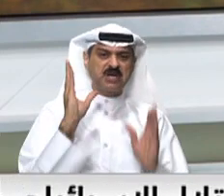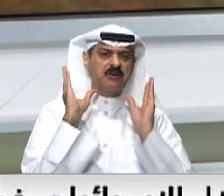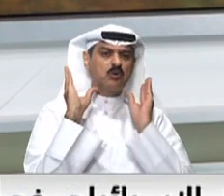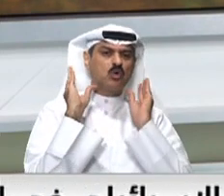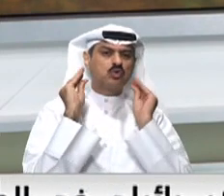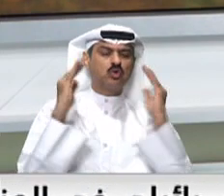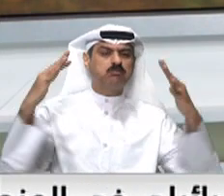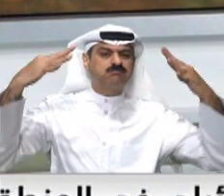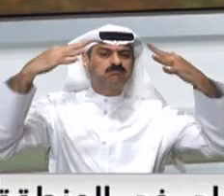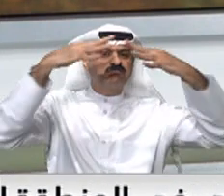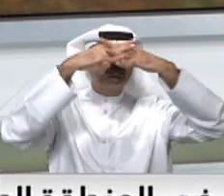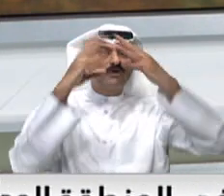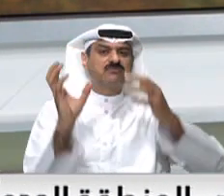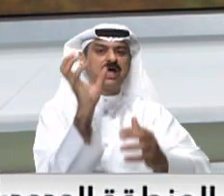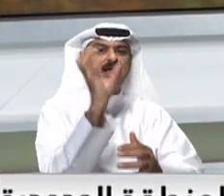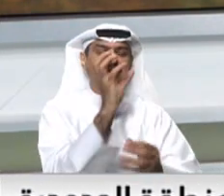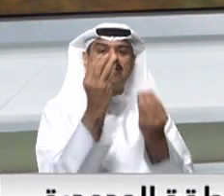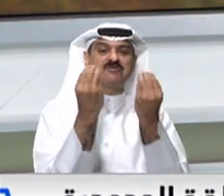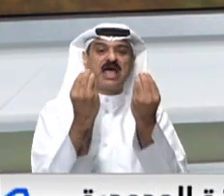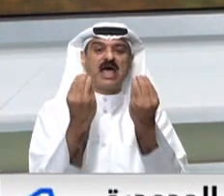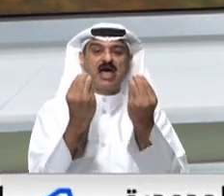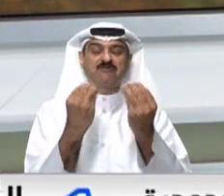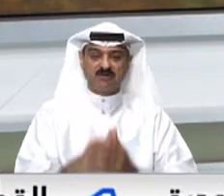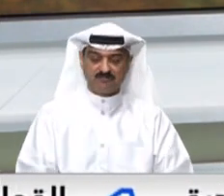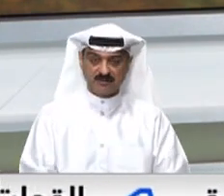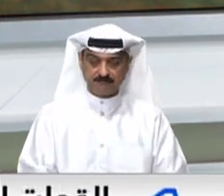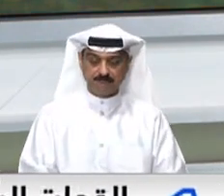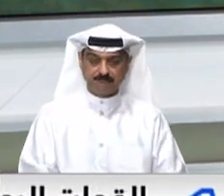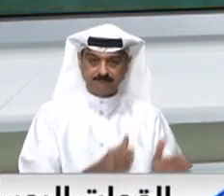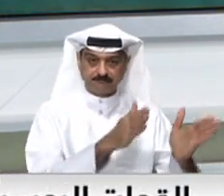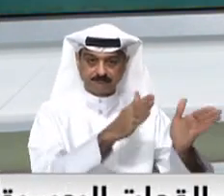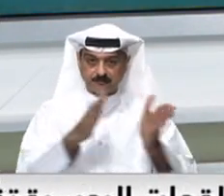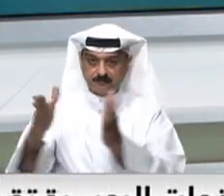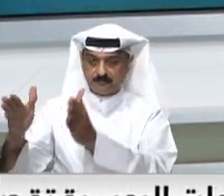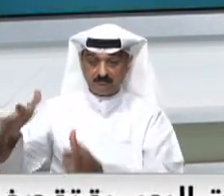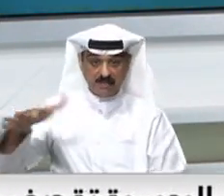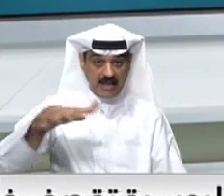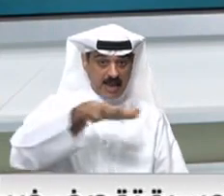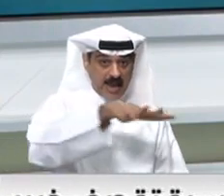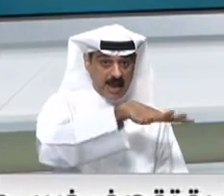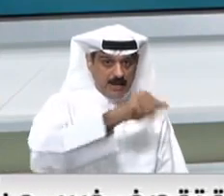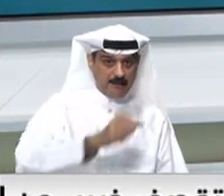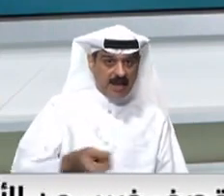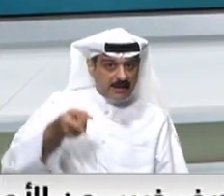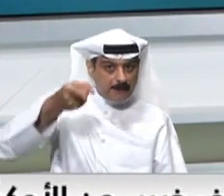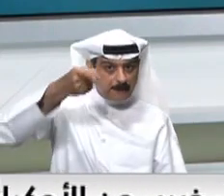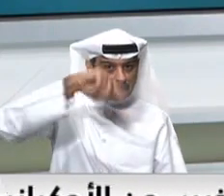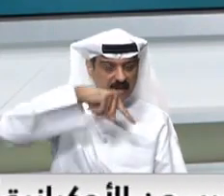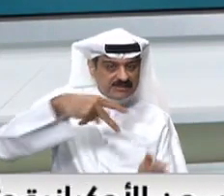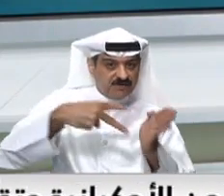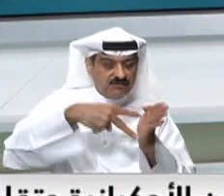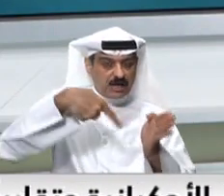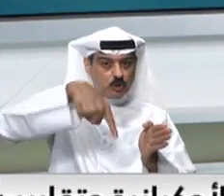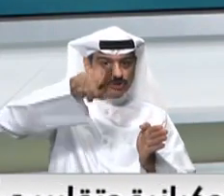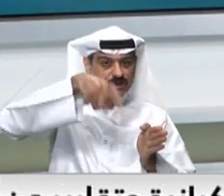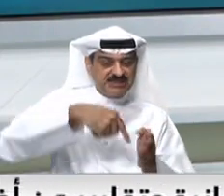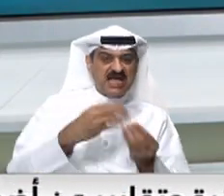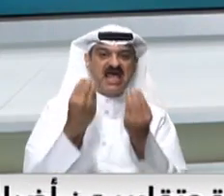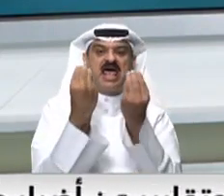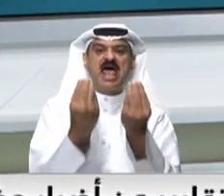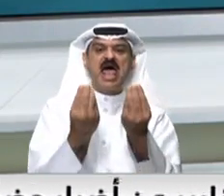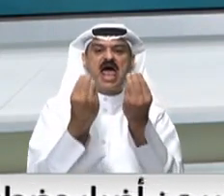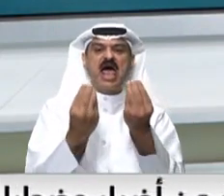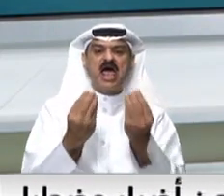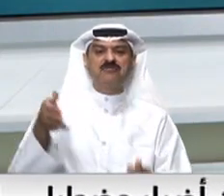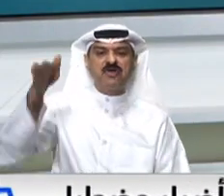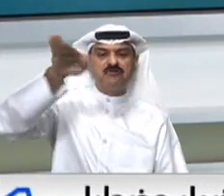تكون غائمة إلى غائمة جزئيا على بعض المناطق. الأجواء البحرية بشكل عام في يوم الغد البحر راح يكون خفيف إلى معتدل الموج،